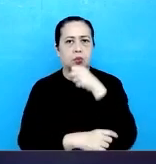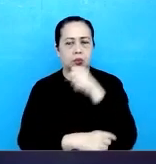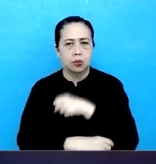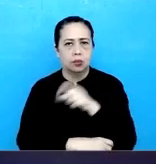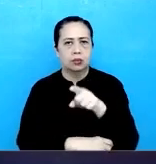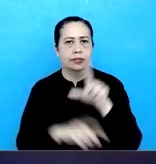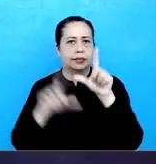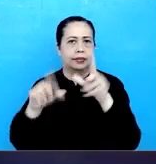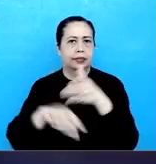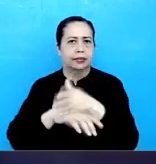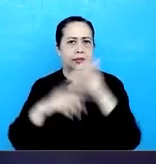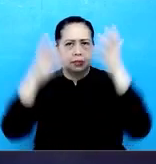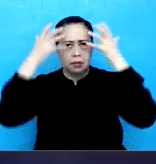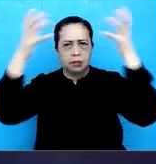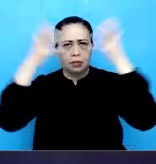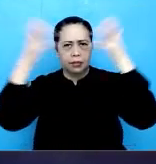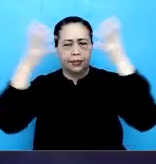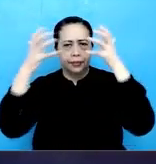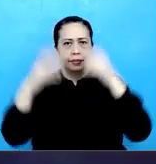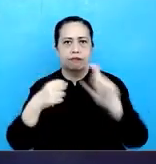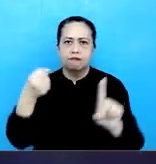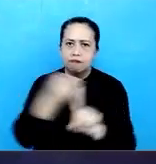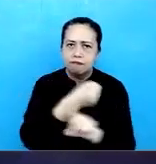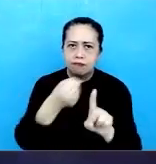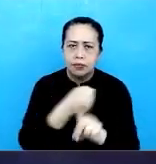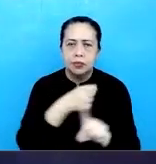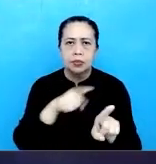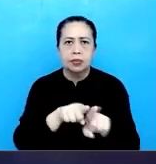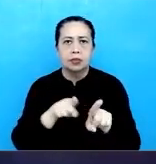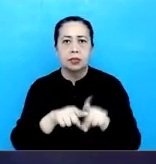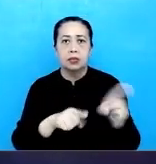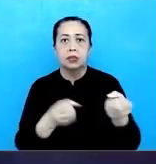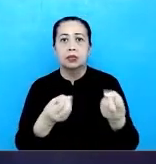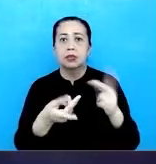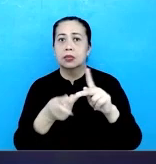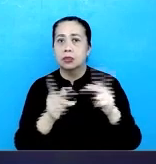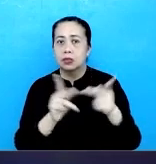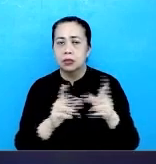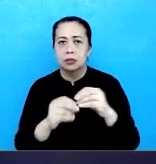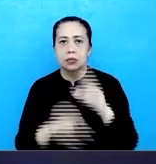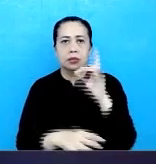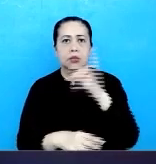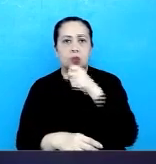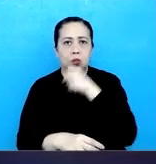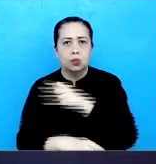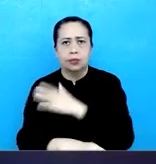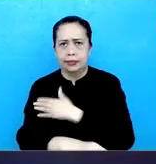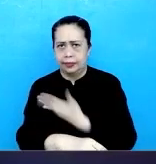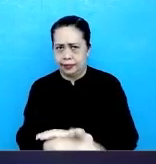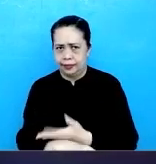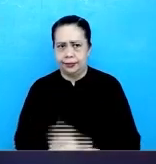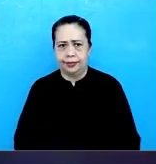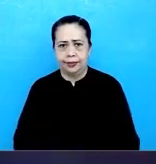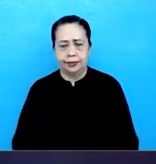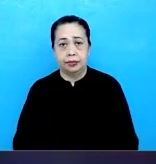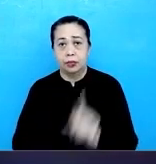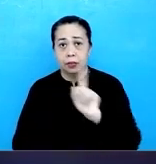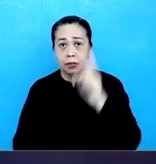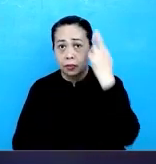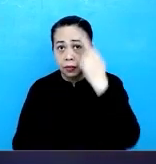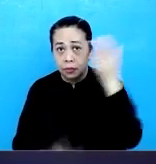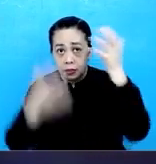suspect matapos magwala. Sinaktan din umano ng lalaki ang kinakasama niya at 8 taong gulang na anak. Ang dahilan ng kanyang